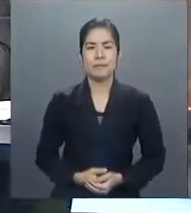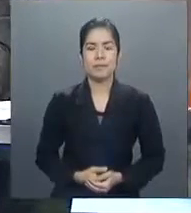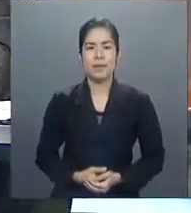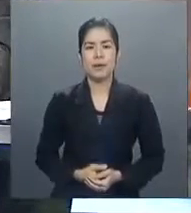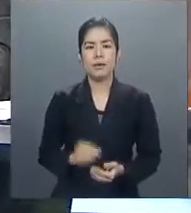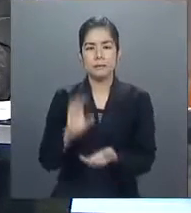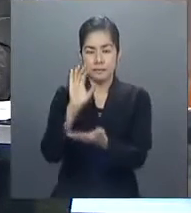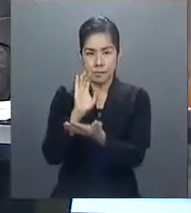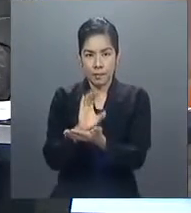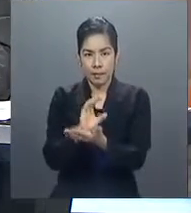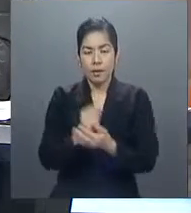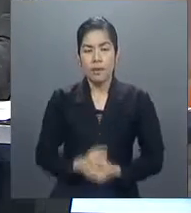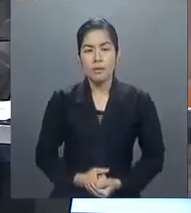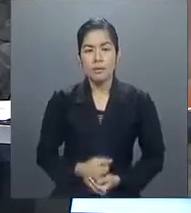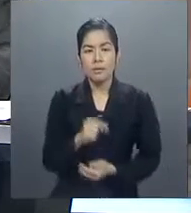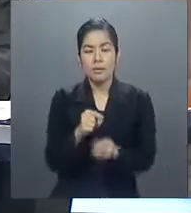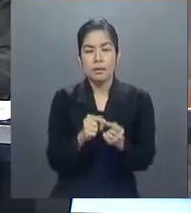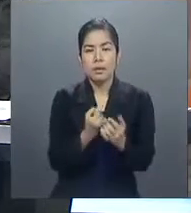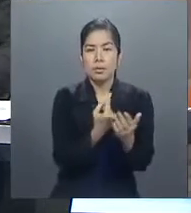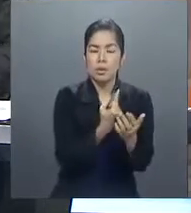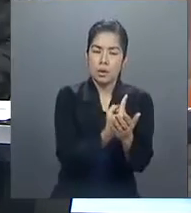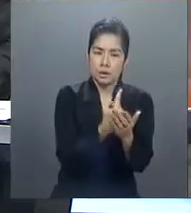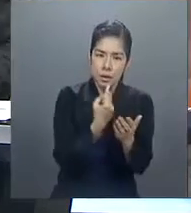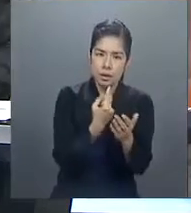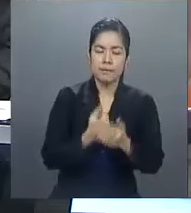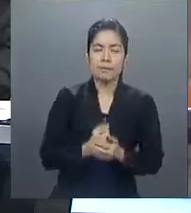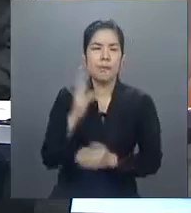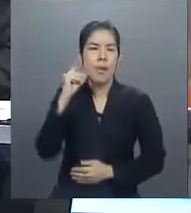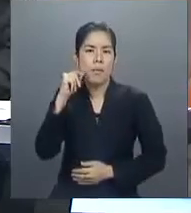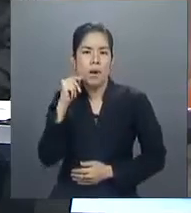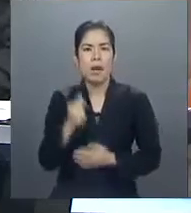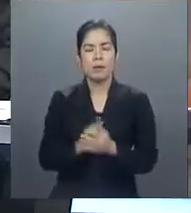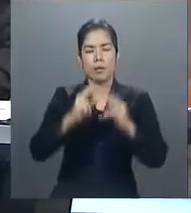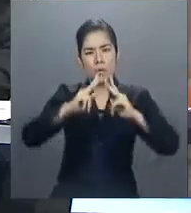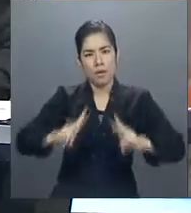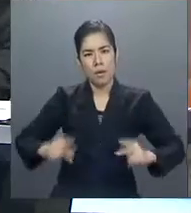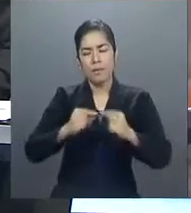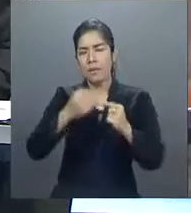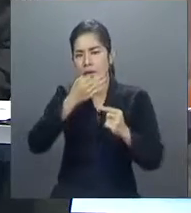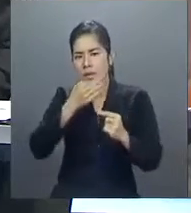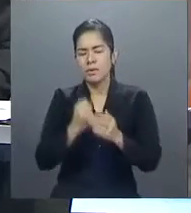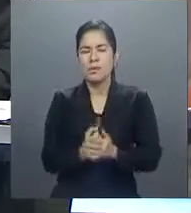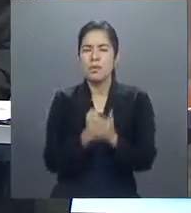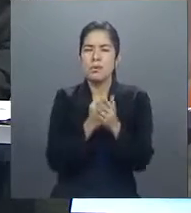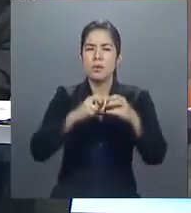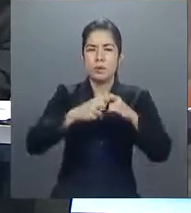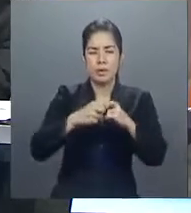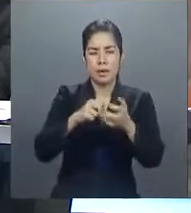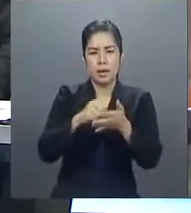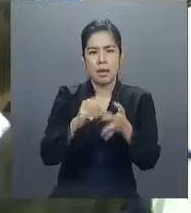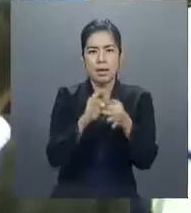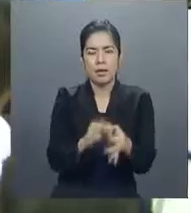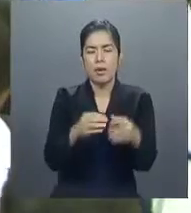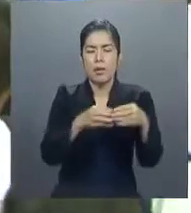ตำรวจคณะกรรมการอาชีวศึกษาและตัวแทนผู้ปกครองทำความเข้าใจและข้อตกลงร่วมกันในการแก้ไขปัญหานักเรียนทะเลาะวิวาทครับ